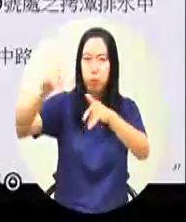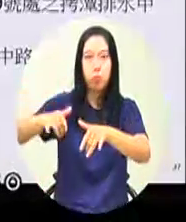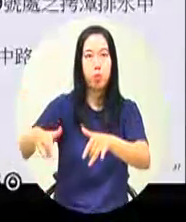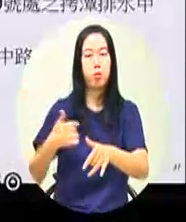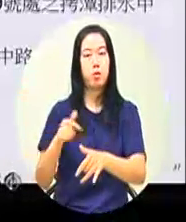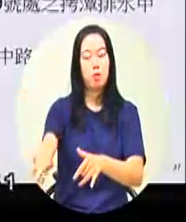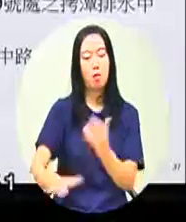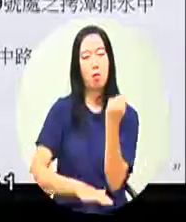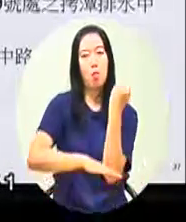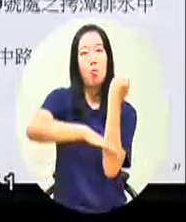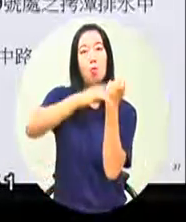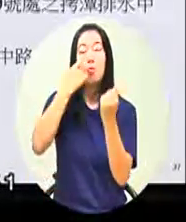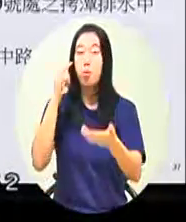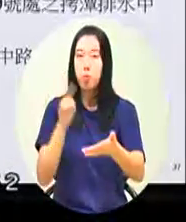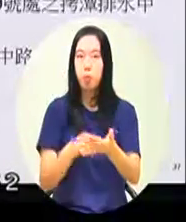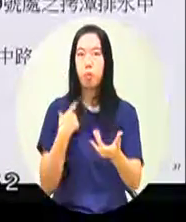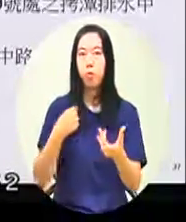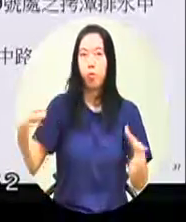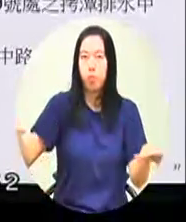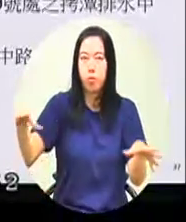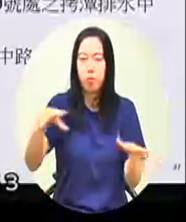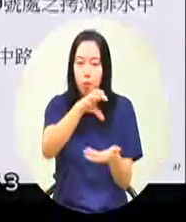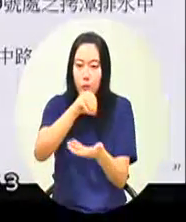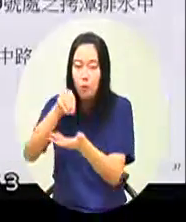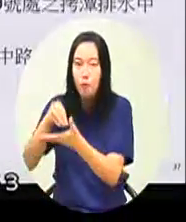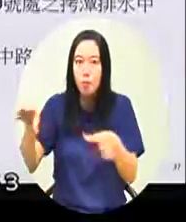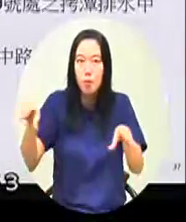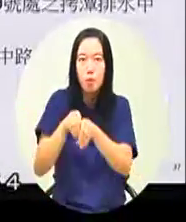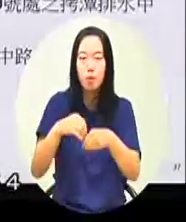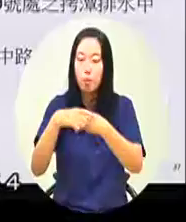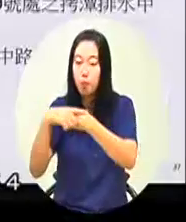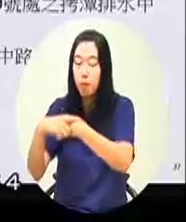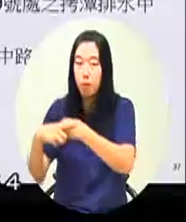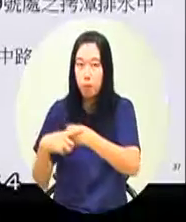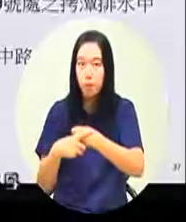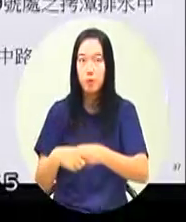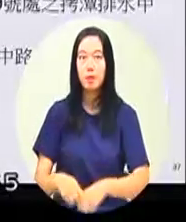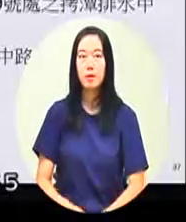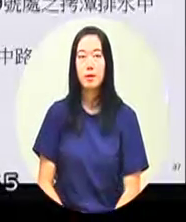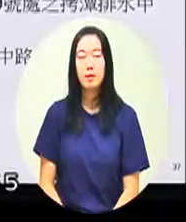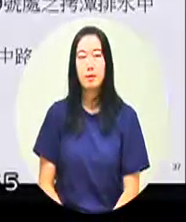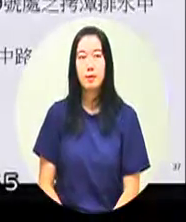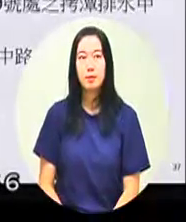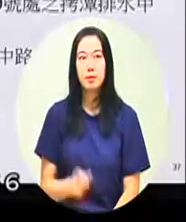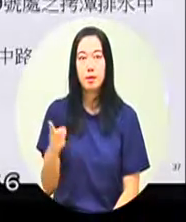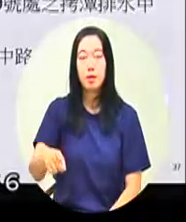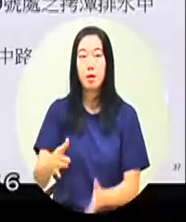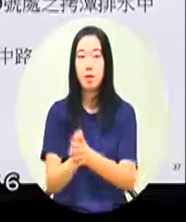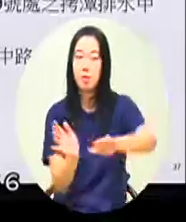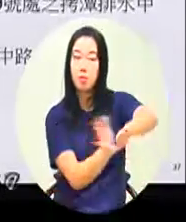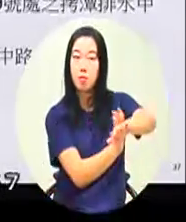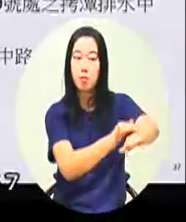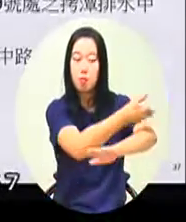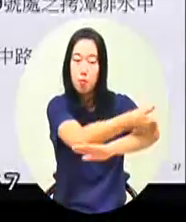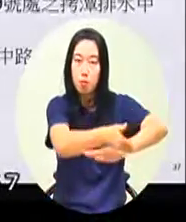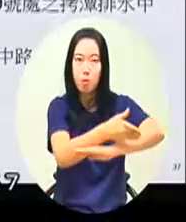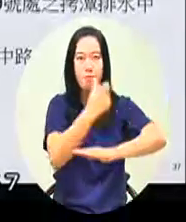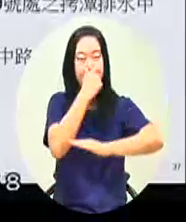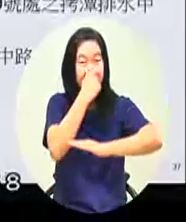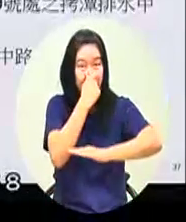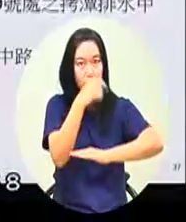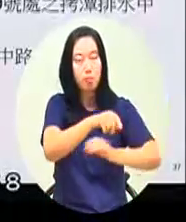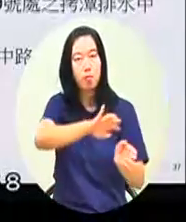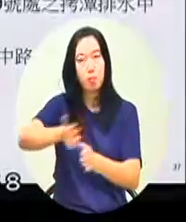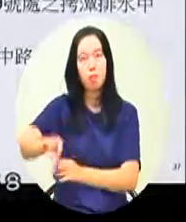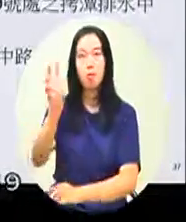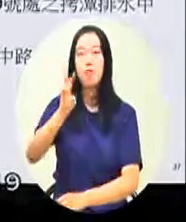容易淹水的区域，我们都有会诊。那除了这一些， 侧沟的一些排水孔阻塞以外，那我们水利